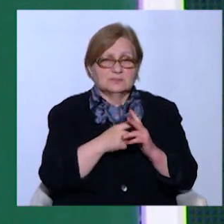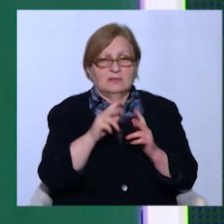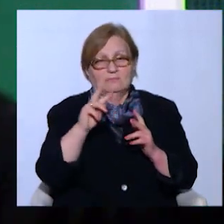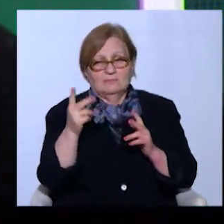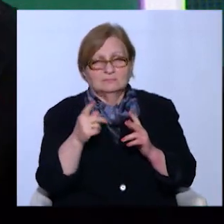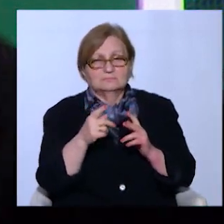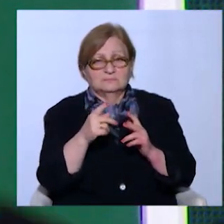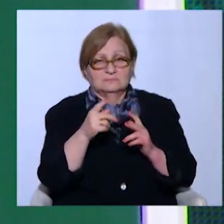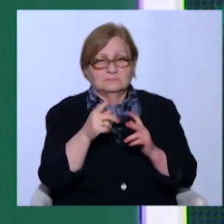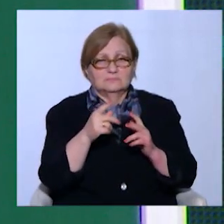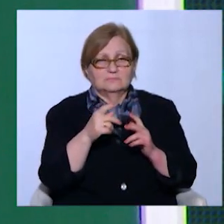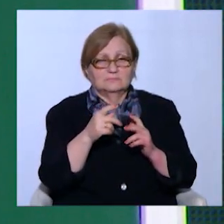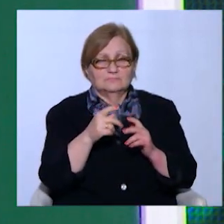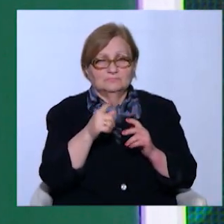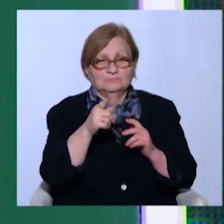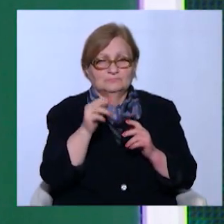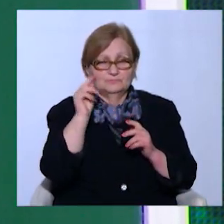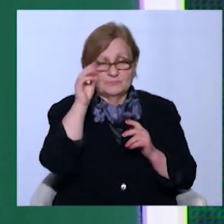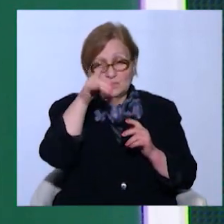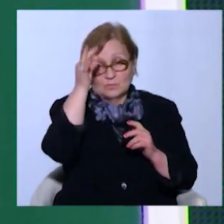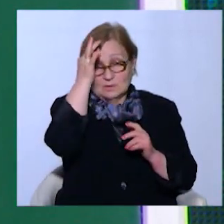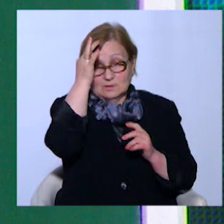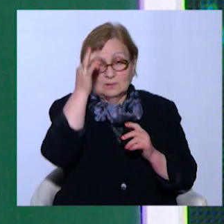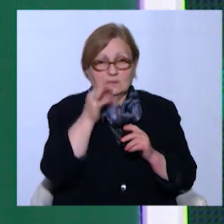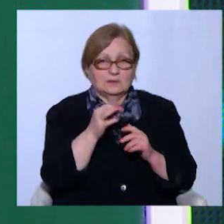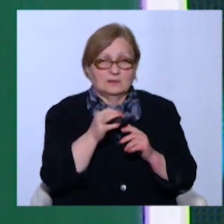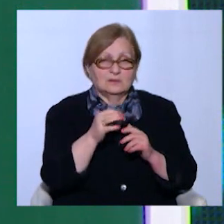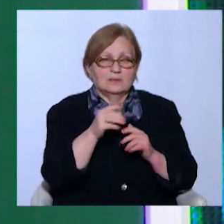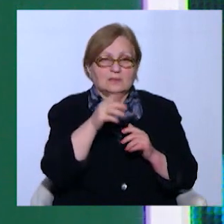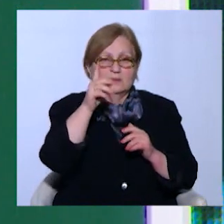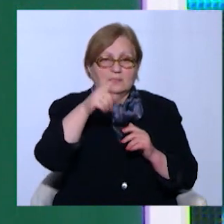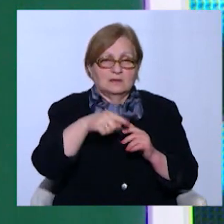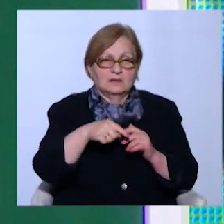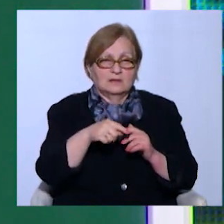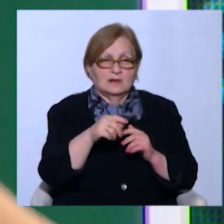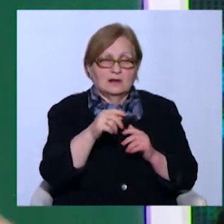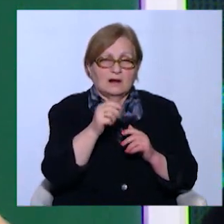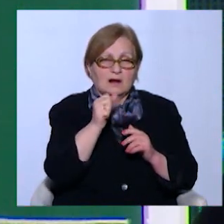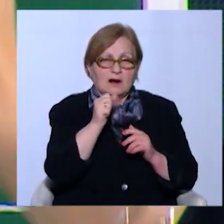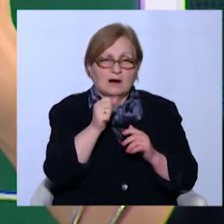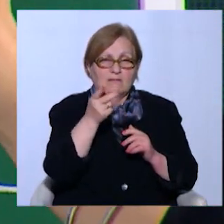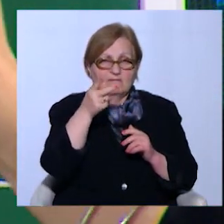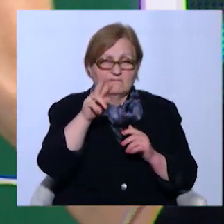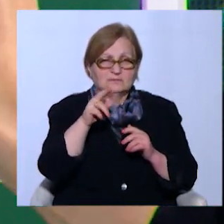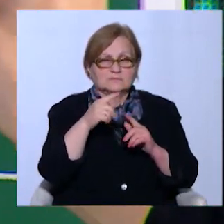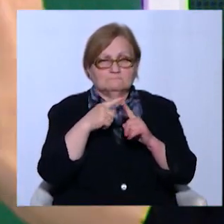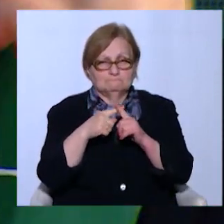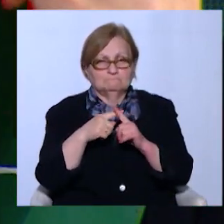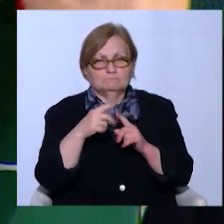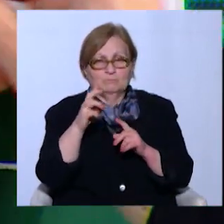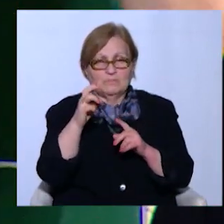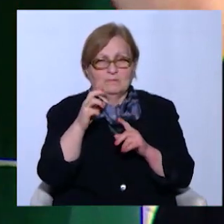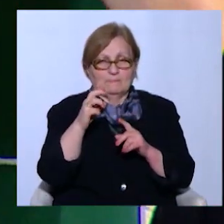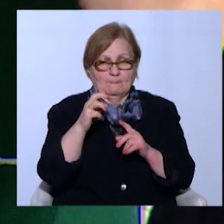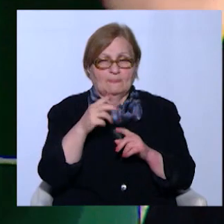და ასევე შეგახსენებთ პითაგორას თეორემას. კათეტების კვადრატების ჯამი მართკუთხა სამკუთხედში